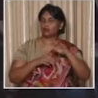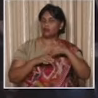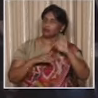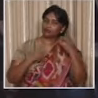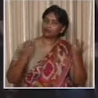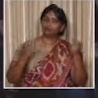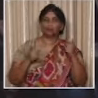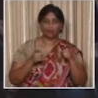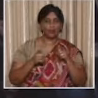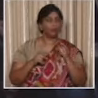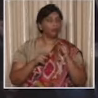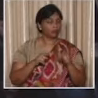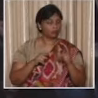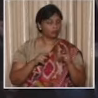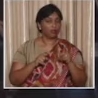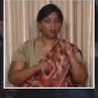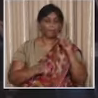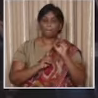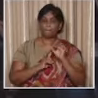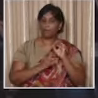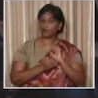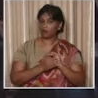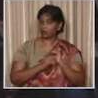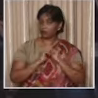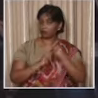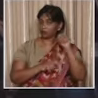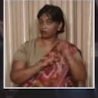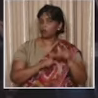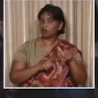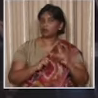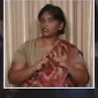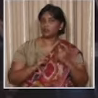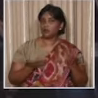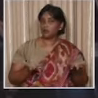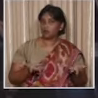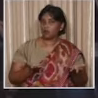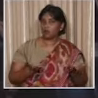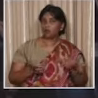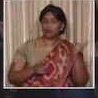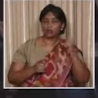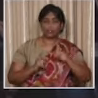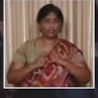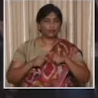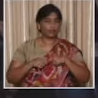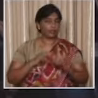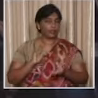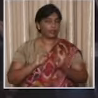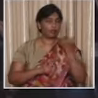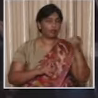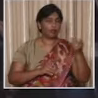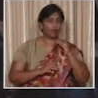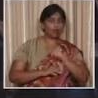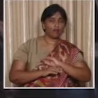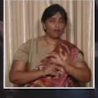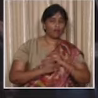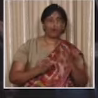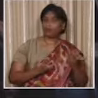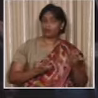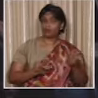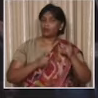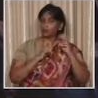ඒතුළු ඒ පුද්ගලිකංශයේ සේවකයන් කොහොමද ජීවත් වෙන්නේ මේ වැඩි වෙන ජීවන බර කොහොමද ඒ අය දරා ගන්න ඒ